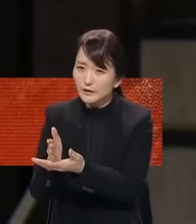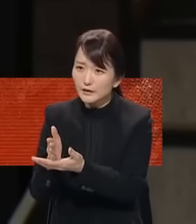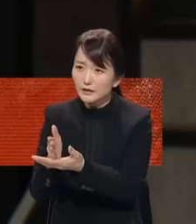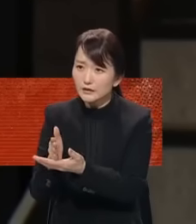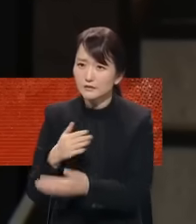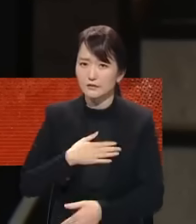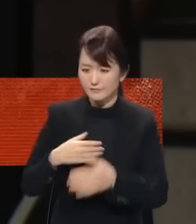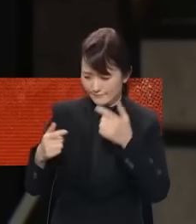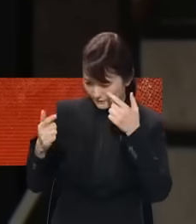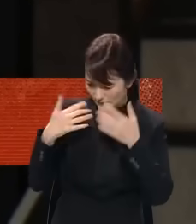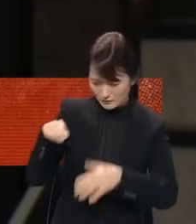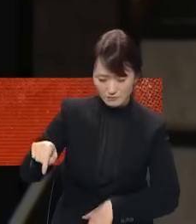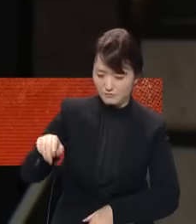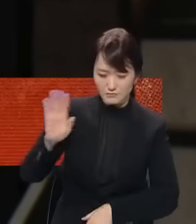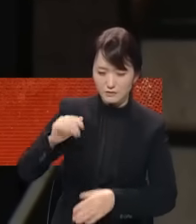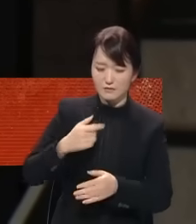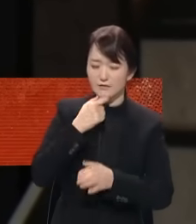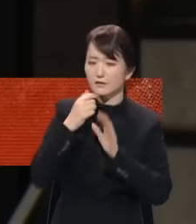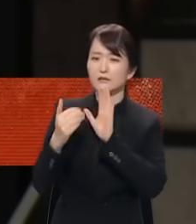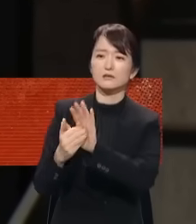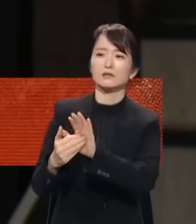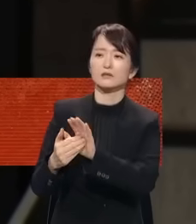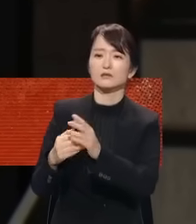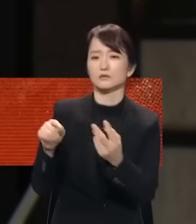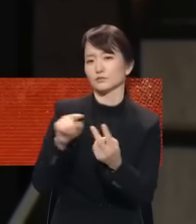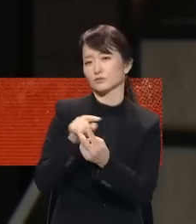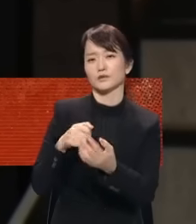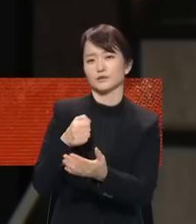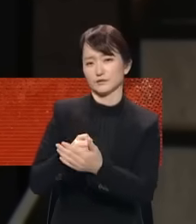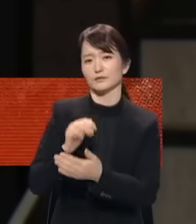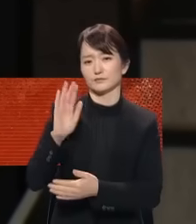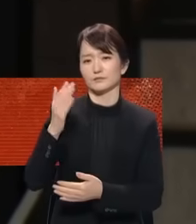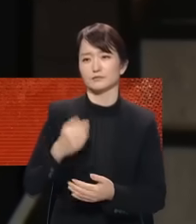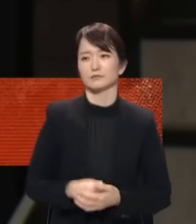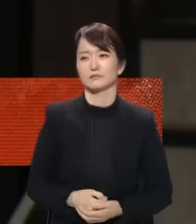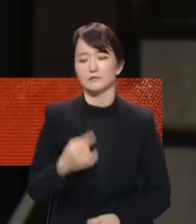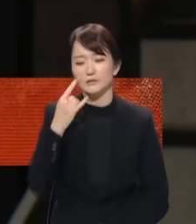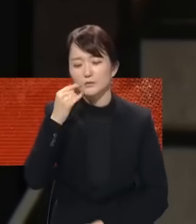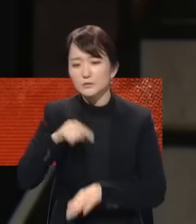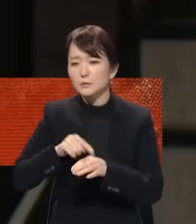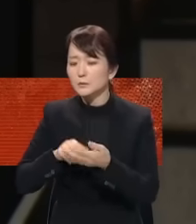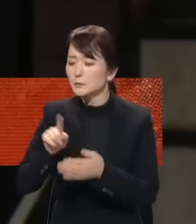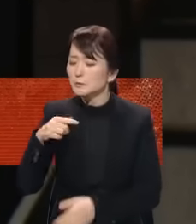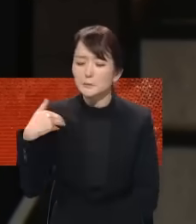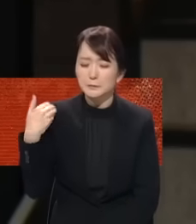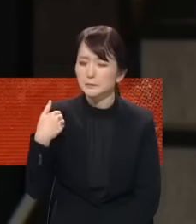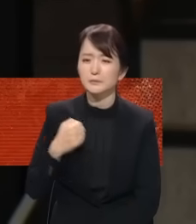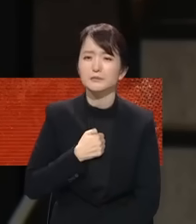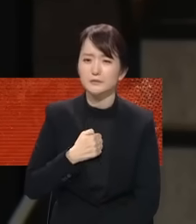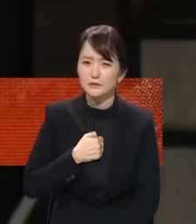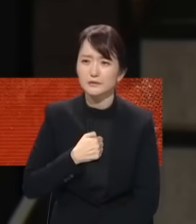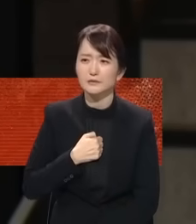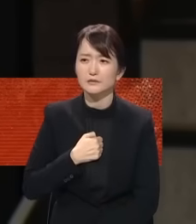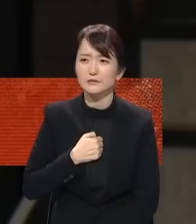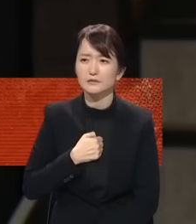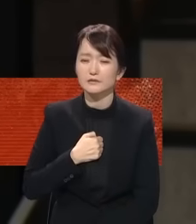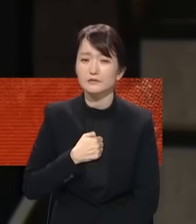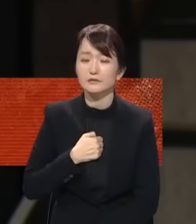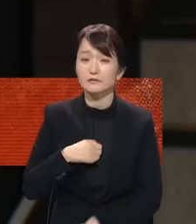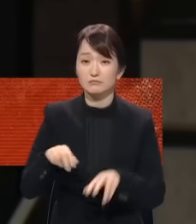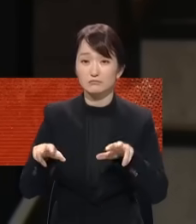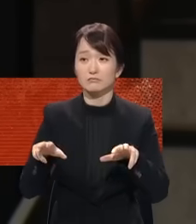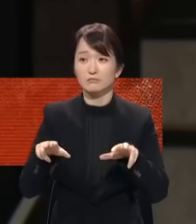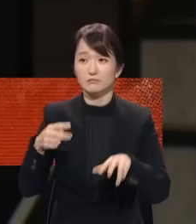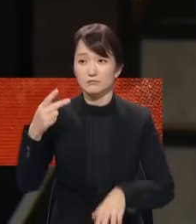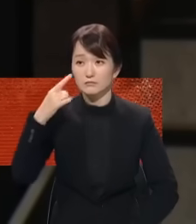나도 단호하게 이걸 안 하고 거절을 할 것인가 결정할 수 있을 것 같아요. 어머니 마음을 몰라서 가장 답답하다고 했으니까. 근데 다행히